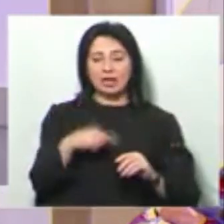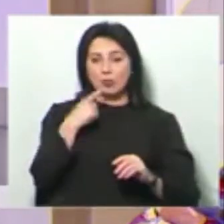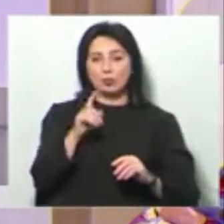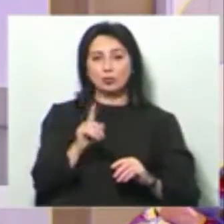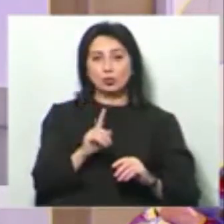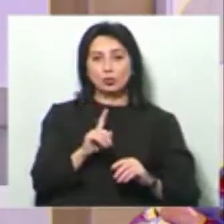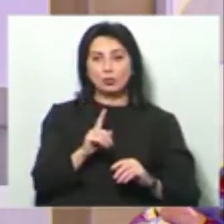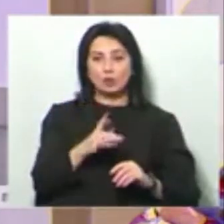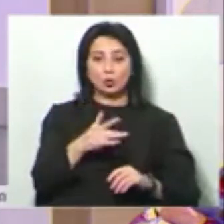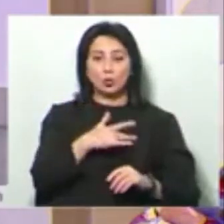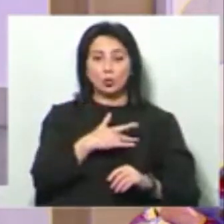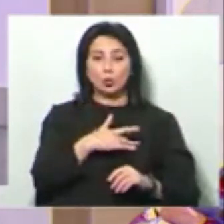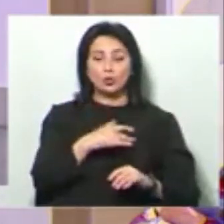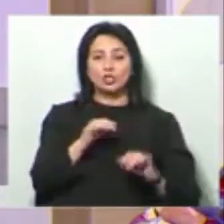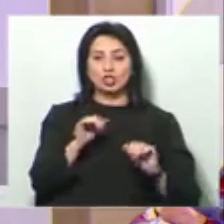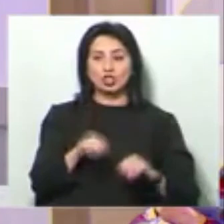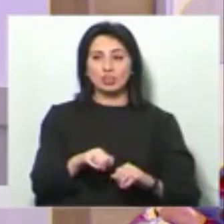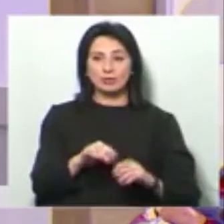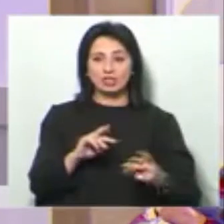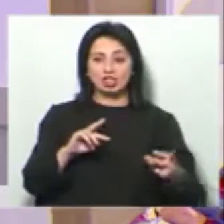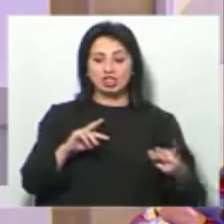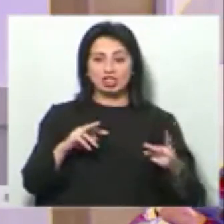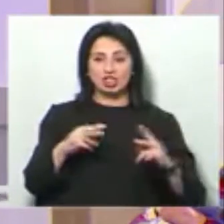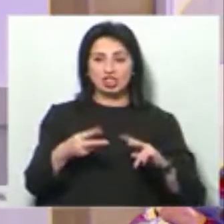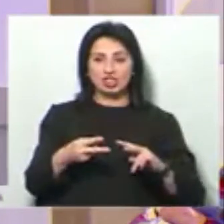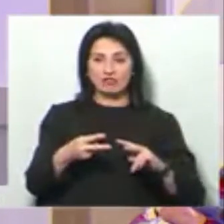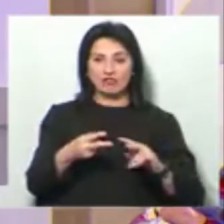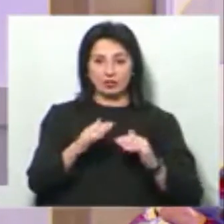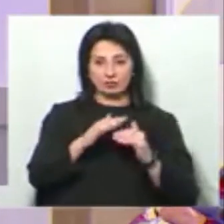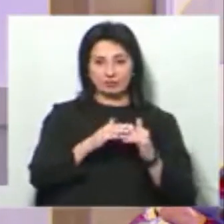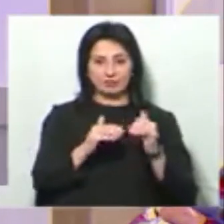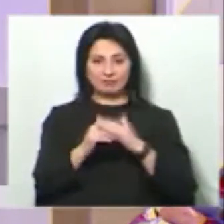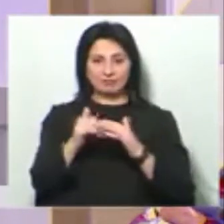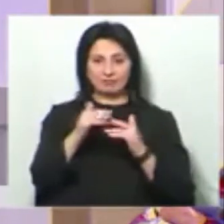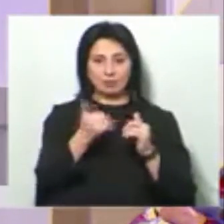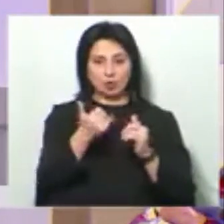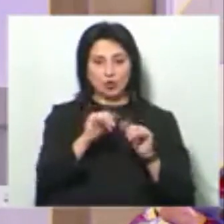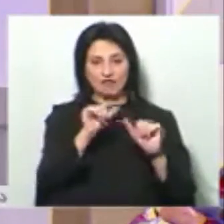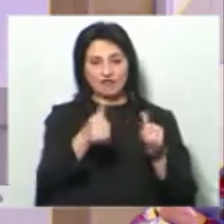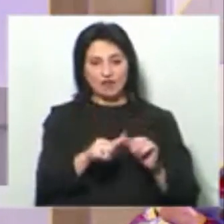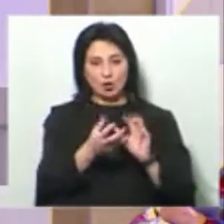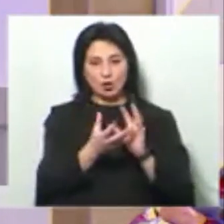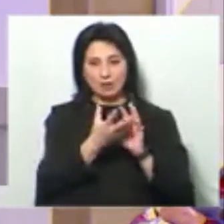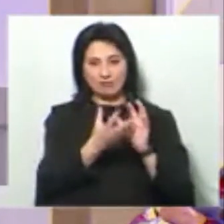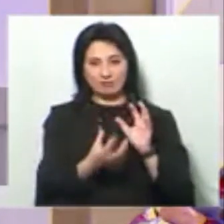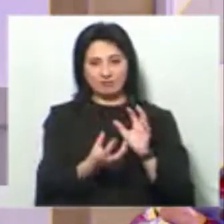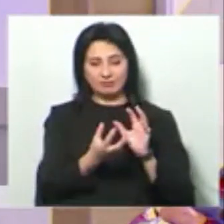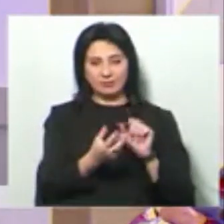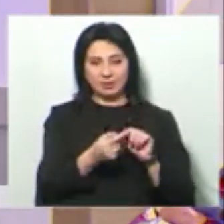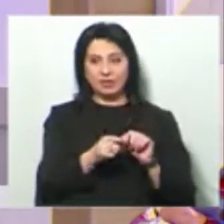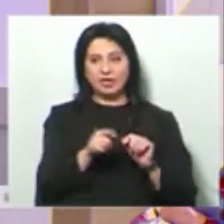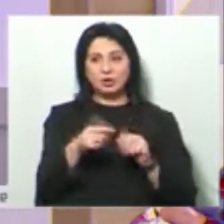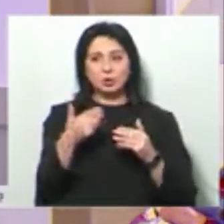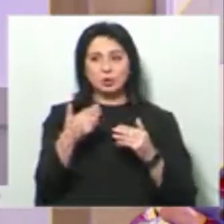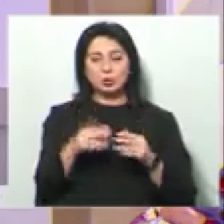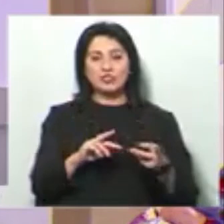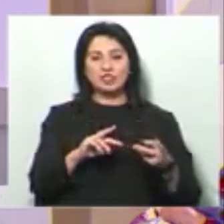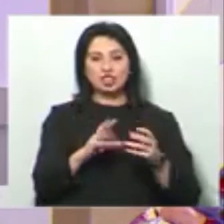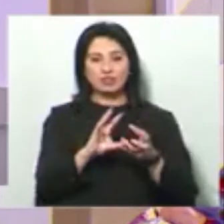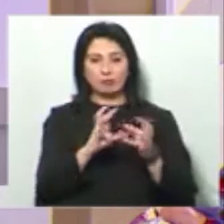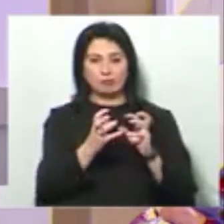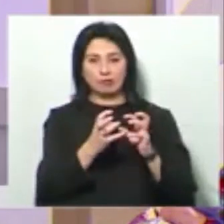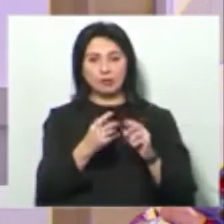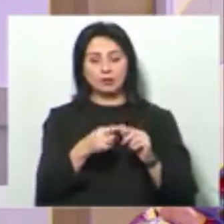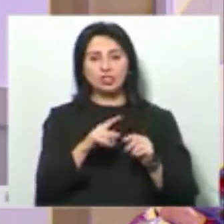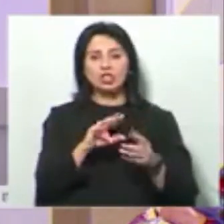rom gus șeizle ba șeizu alos agebuleba dai razetat sarcrebze sa obrobi te sari cu șețulili agebuleva